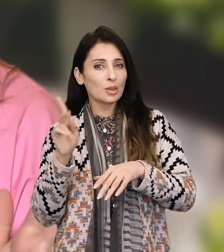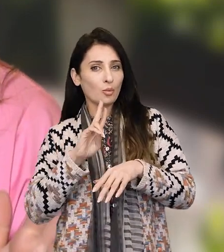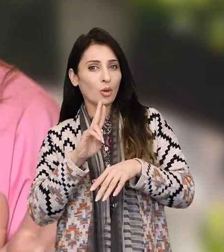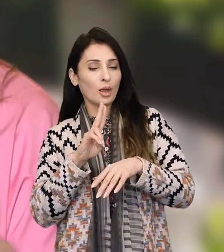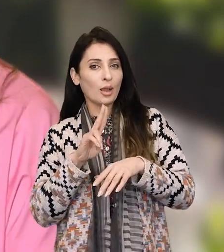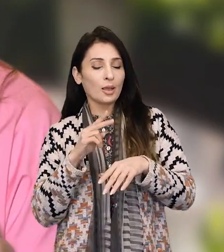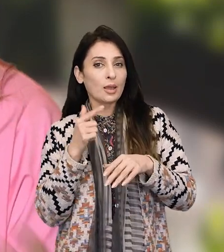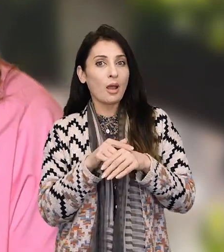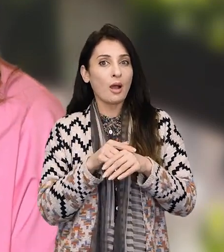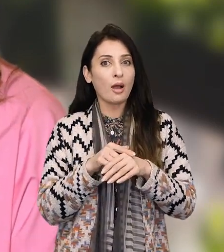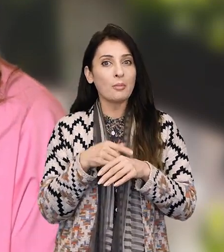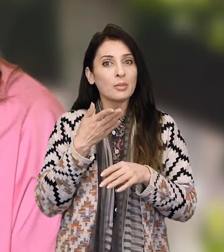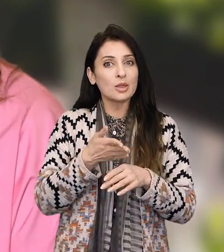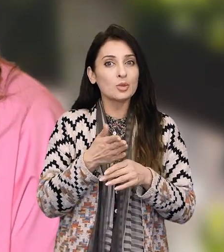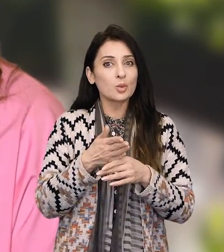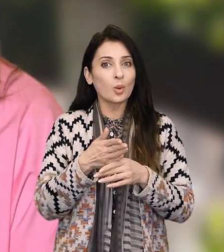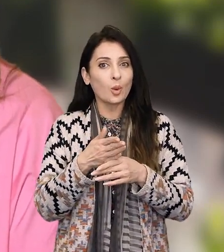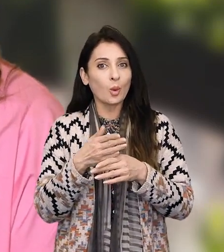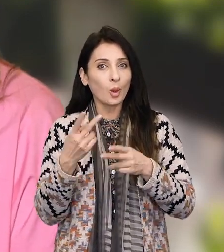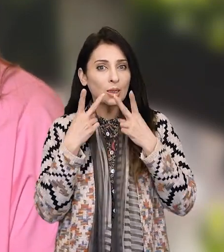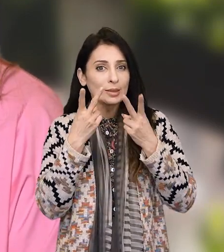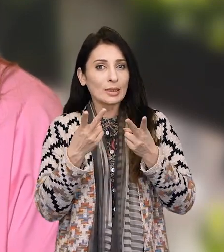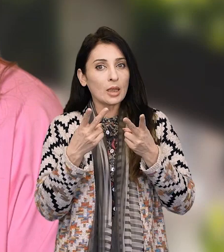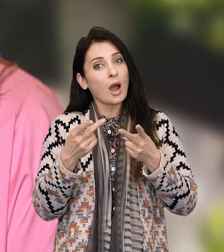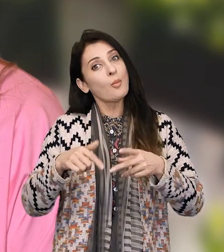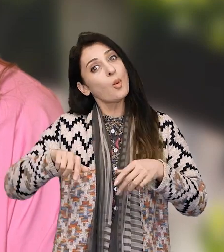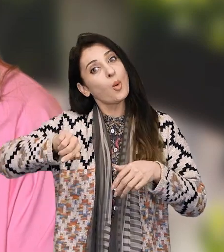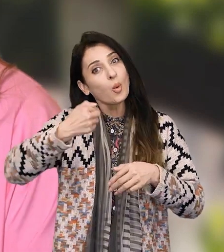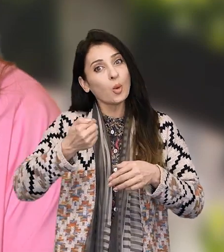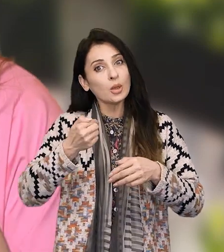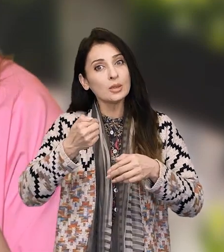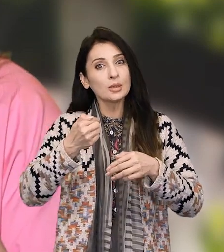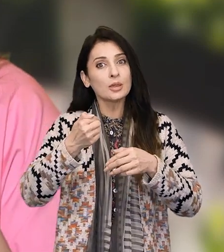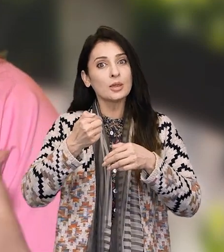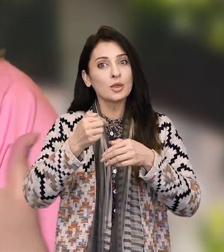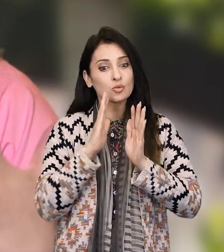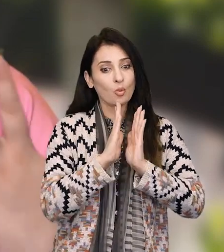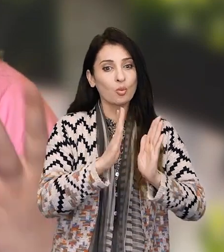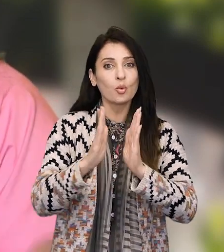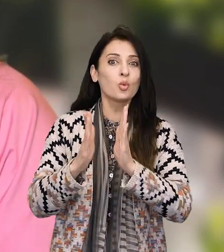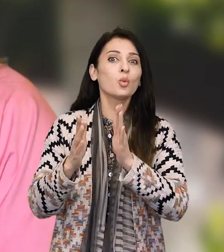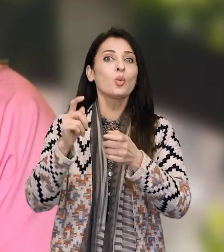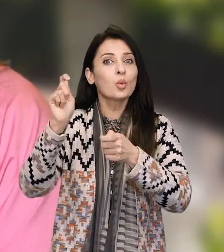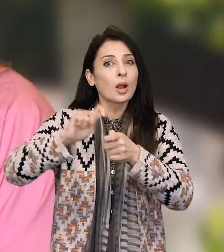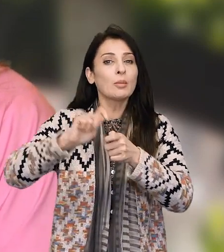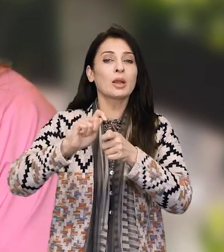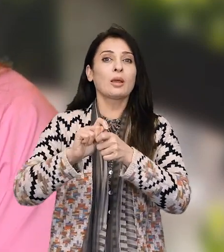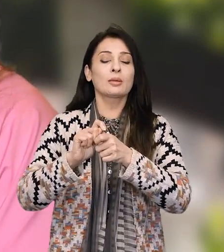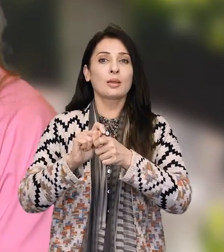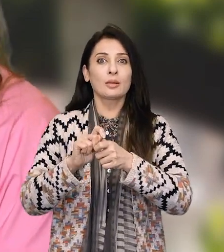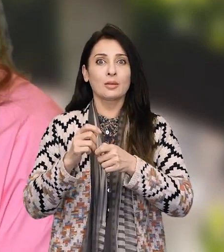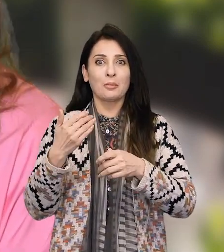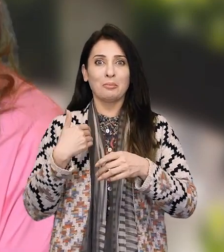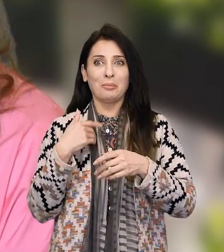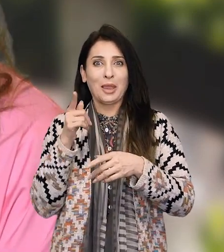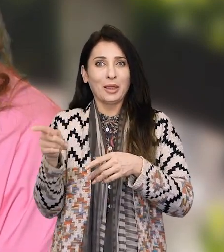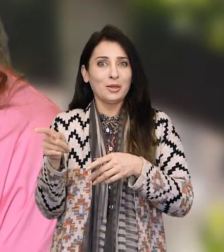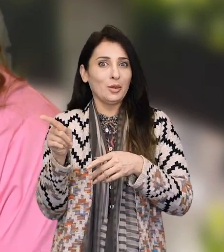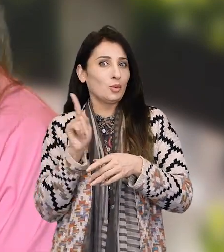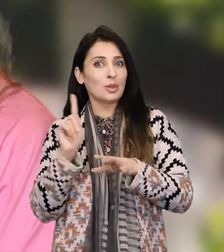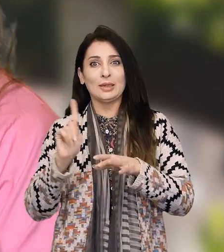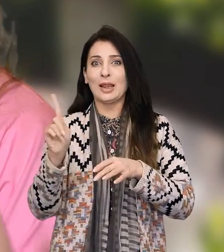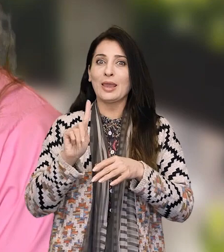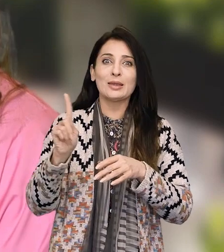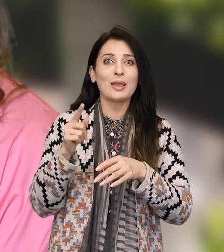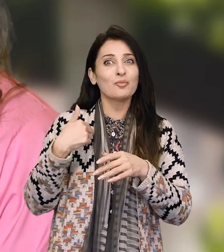दिस अप, इसको हम डाइसेक्ट करेंगे, ये तो हम खुद बना लेंगे. And obviously, because it was an expensive product, I didn't want him to do that.